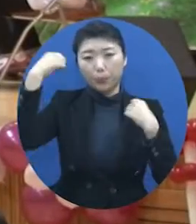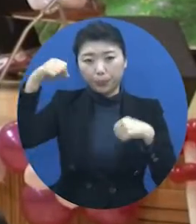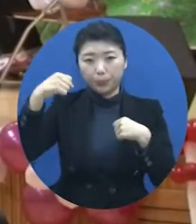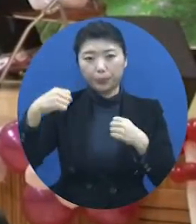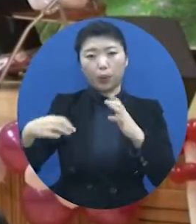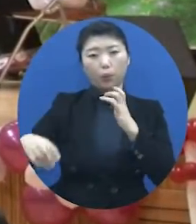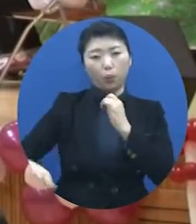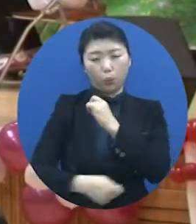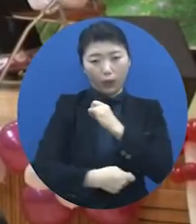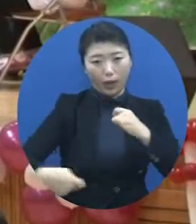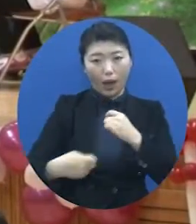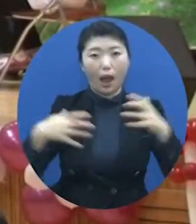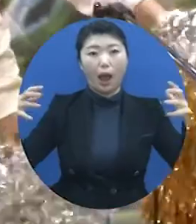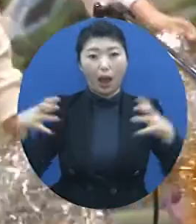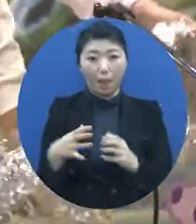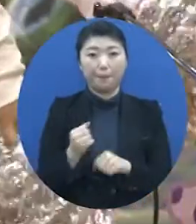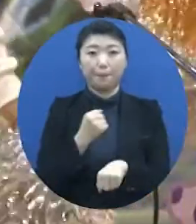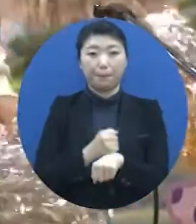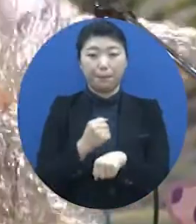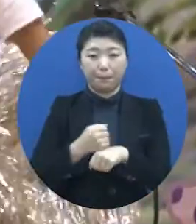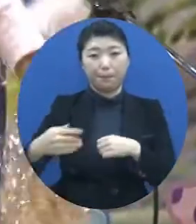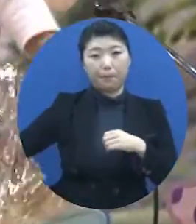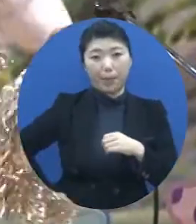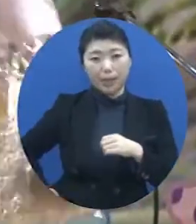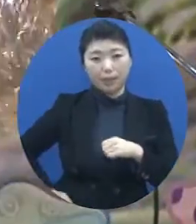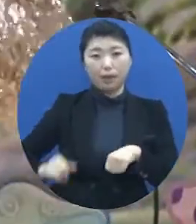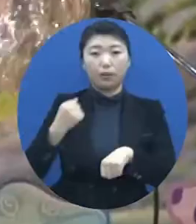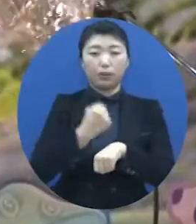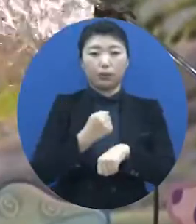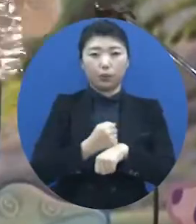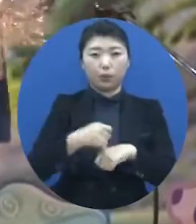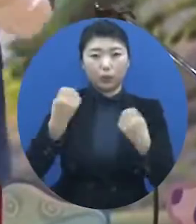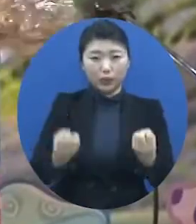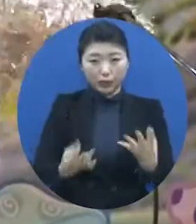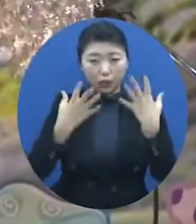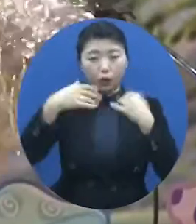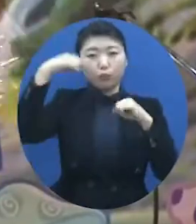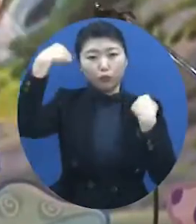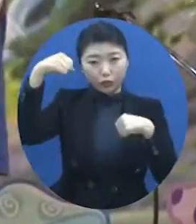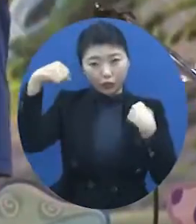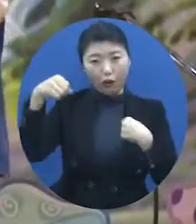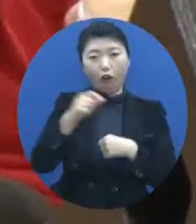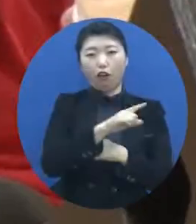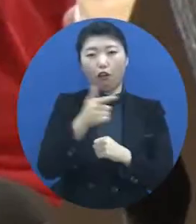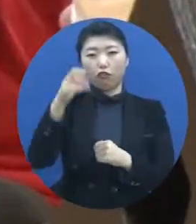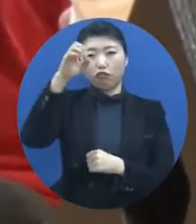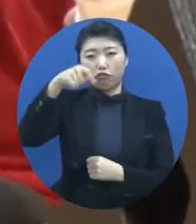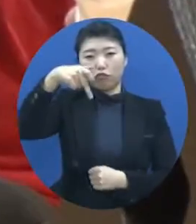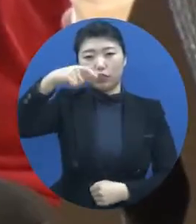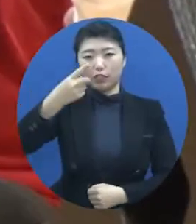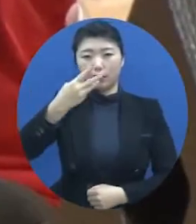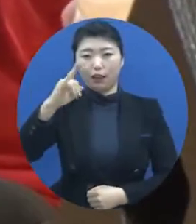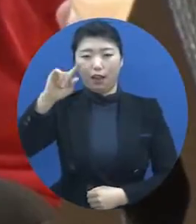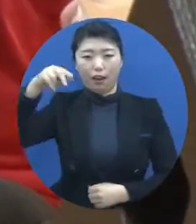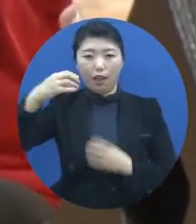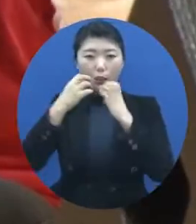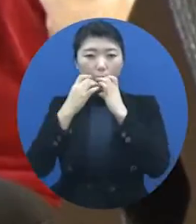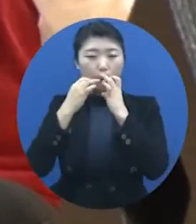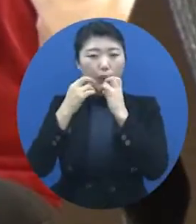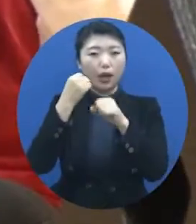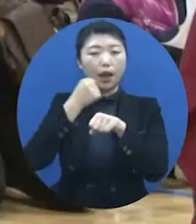발표회는 오케스트라 합주, 패션쇼, 치어 댄스, 뮤지컬 댄스, 우크렐레 합주